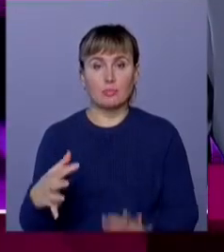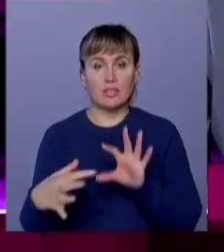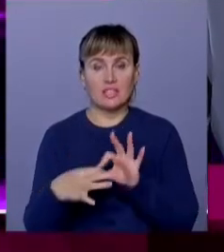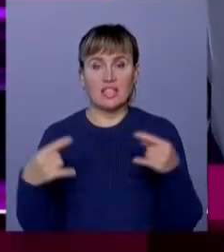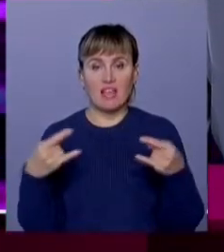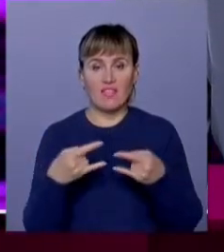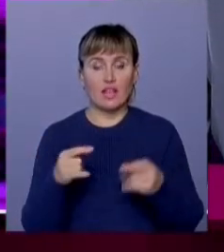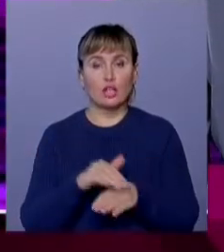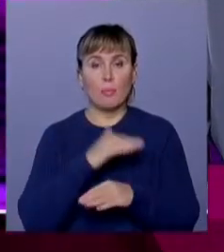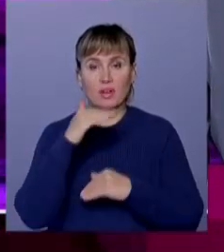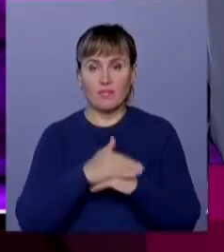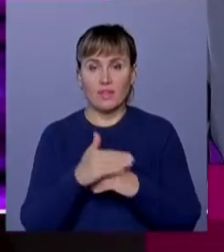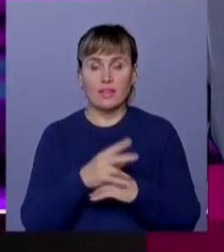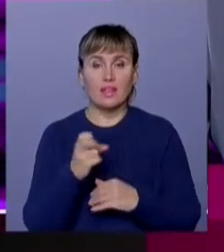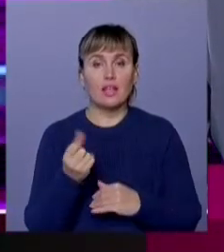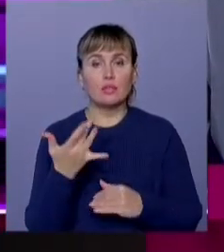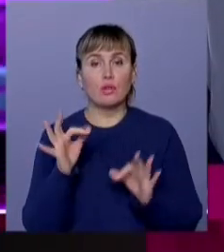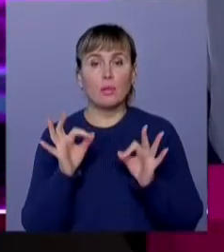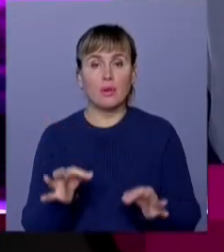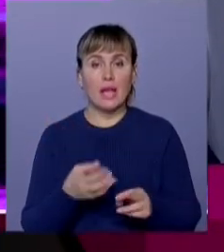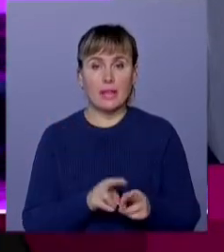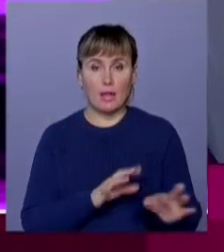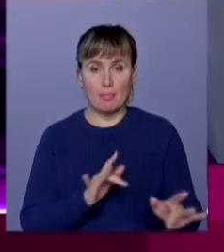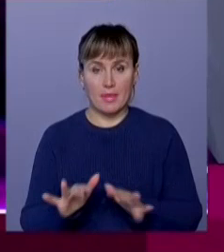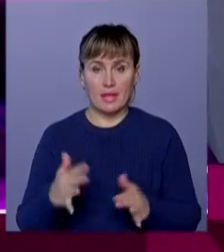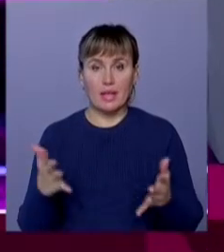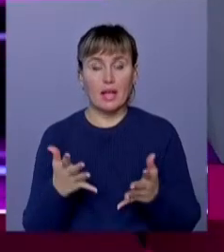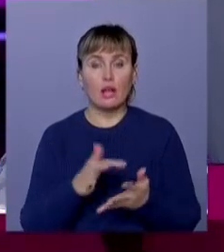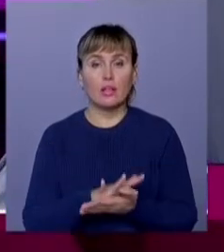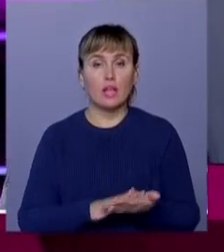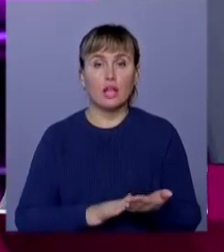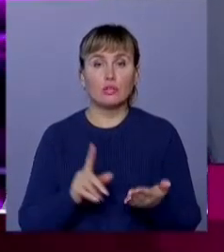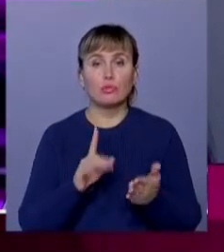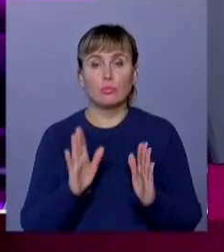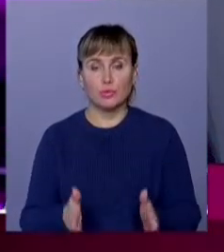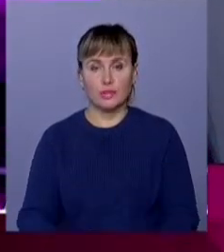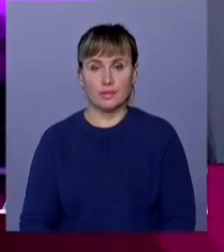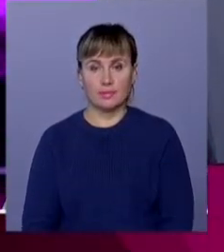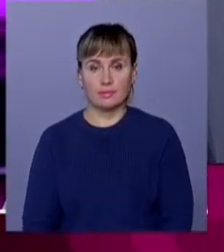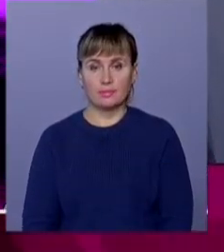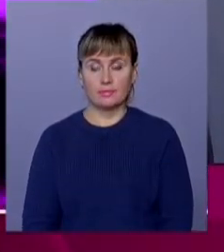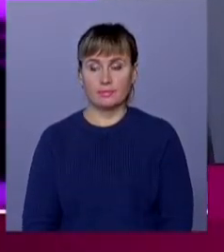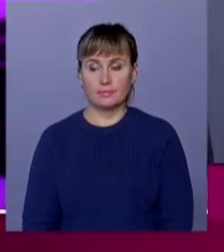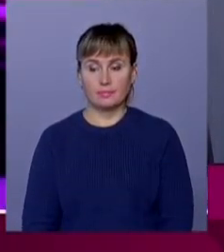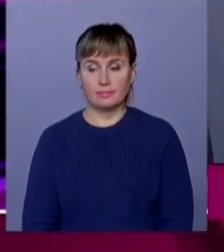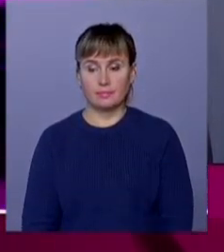эфиру. Добрый вечер. Насколько правильна эта мера и каким будет сценарий дальше, можете сказать?